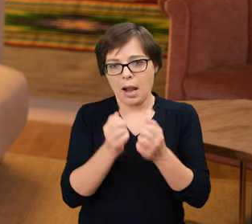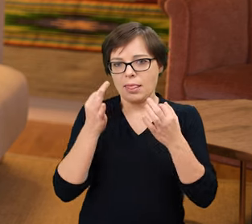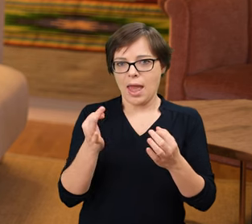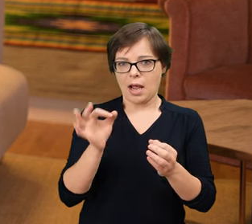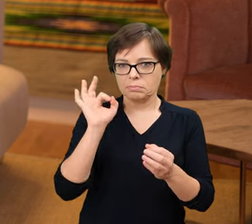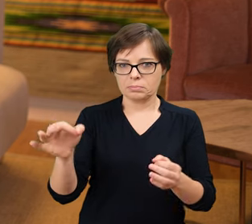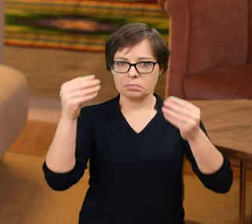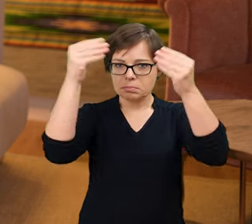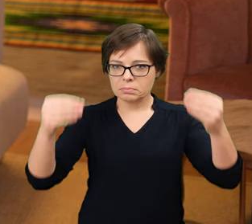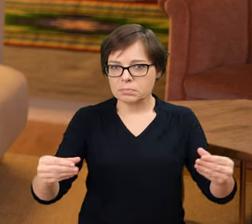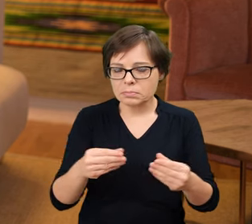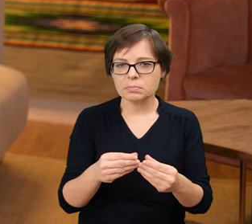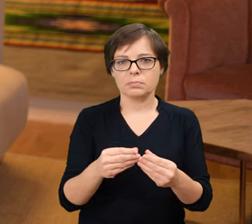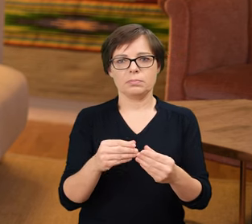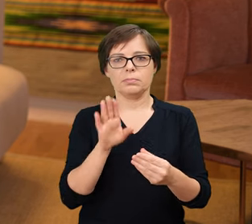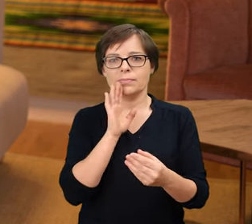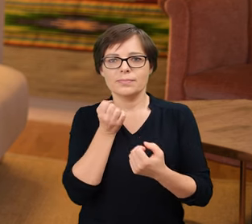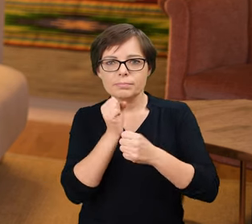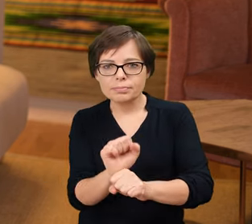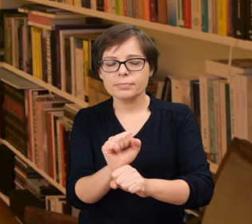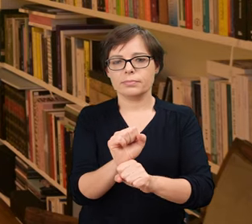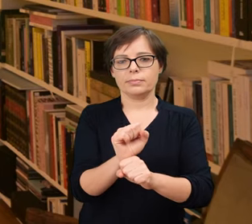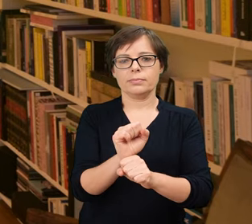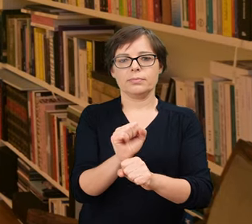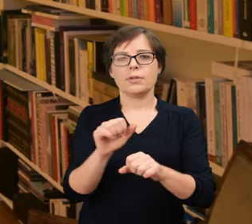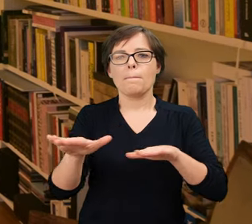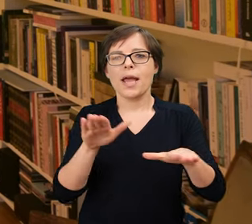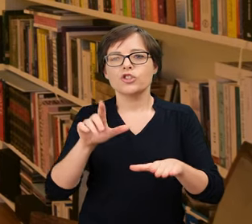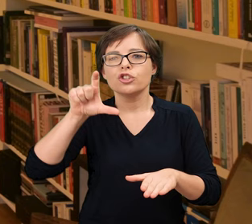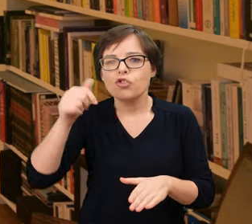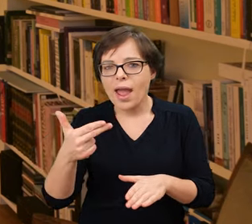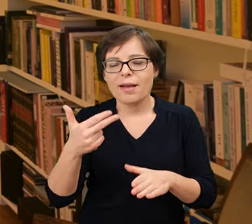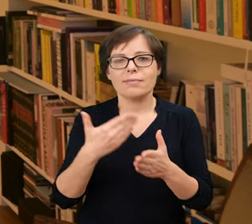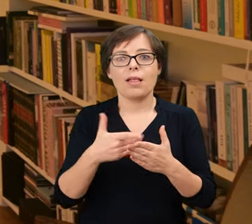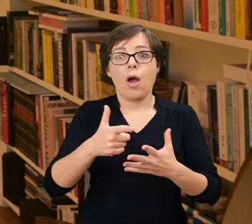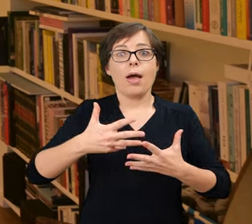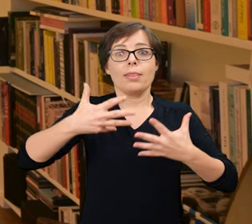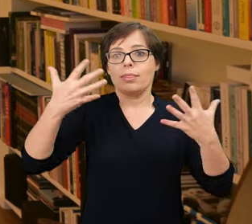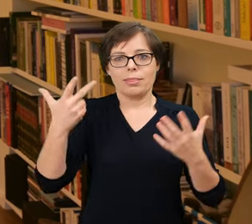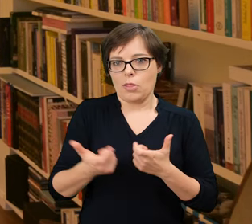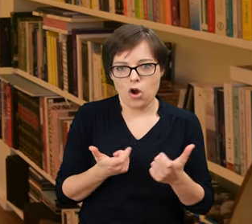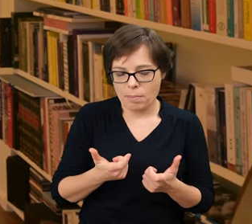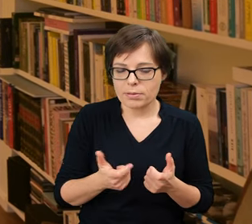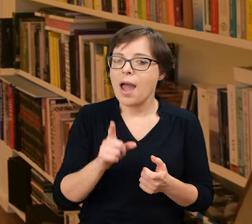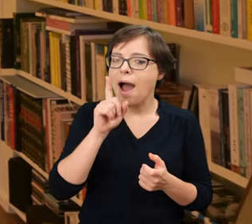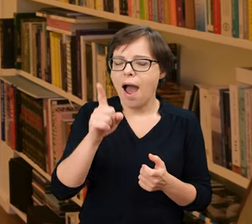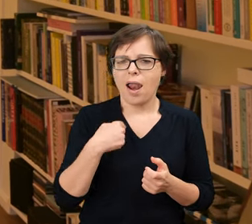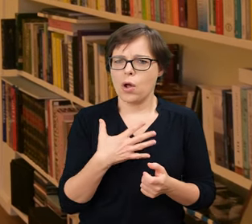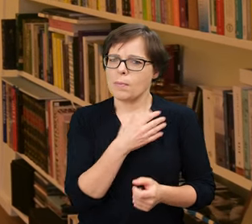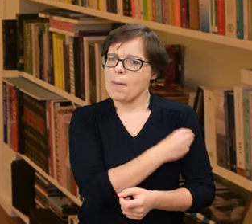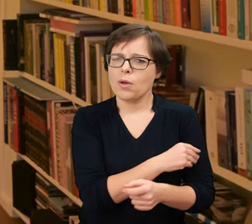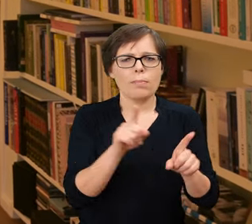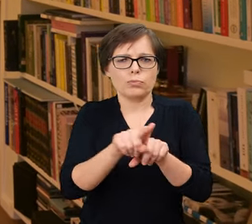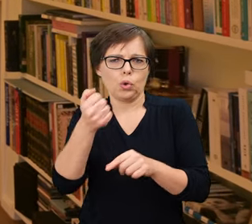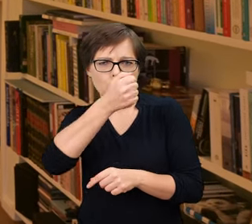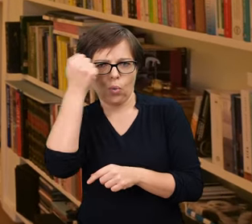zabezpieczony i w zacienionym miejscu, więc nie powieje, ale z tkaninami jest chyba tak jak ze szkłem,